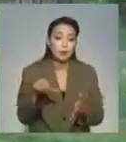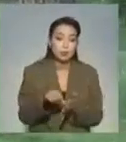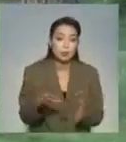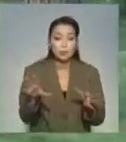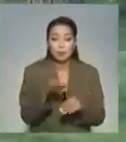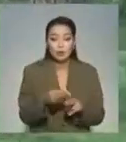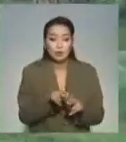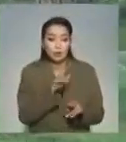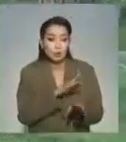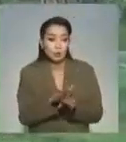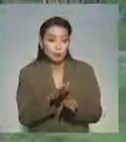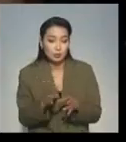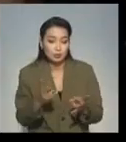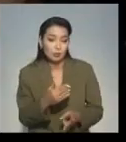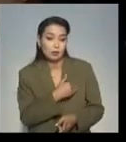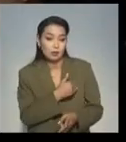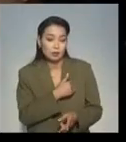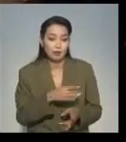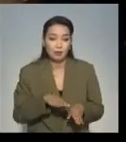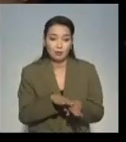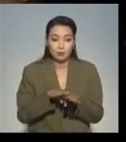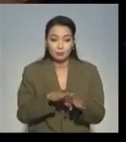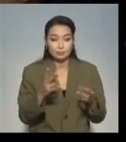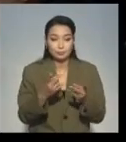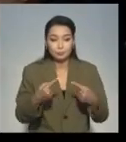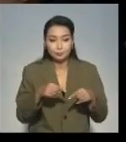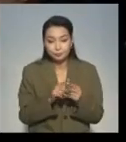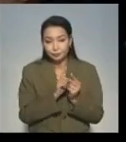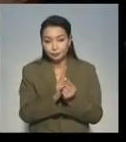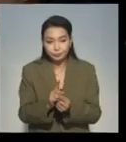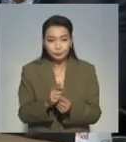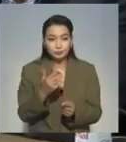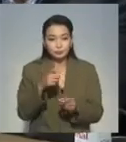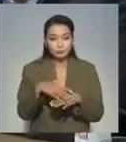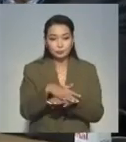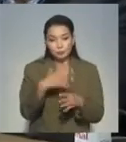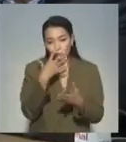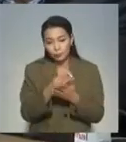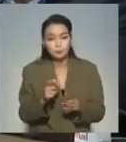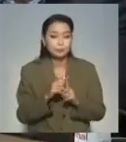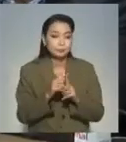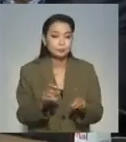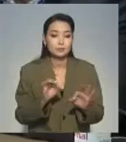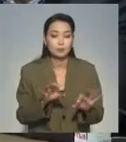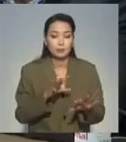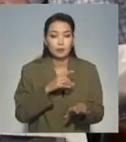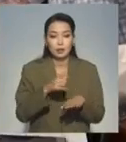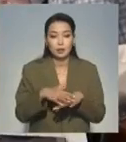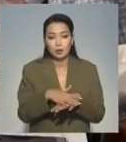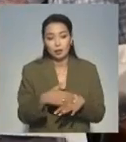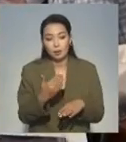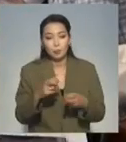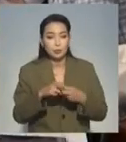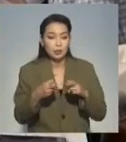осыған белсенді түрде қарауымыз керек. Қоғамдық палатаның көшпелі отырысында тұрғындар да өз ұсыныстарын айтты. Халық қалаулары бұл